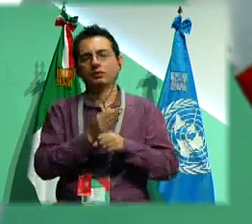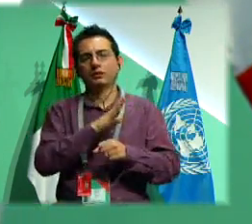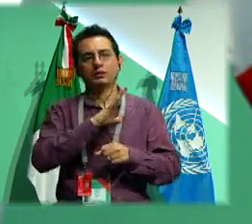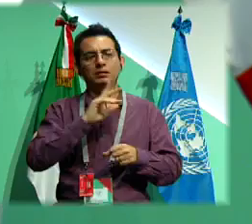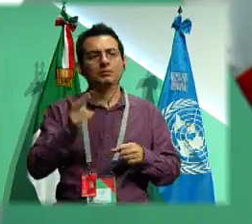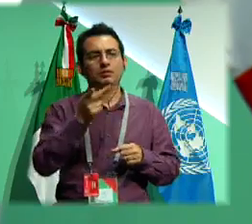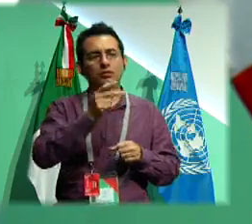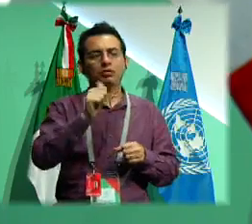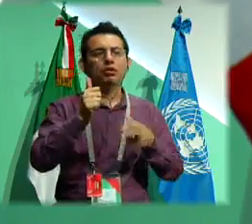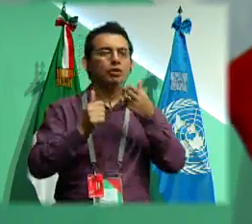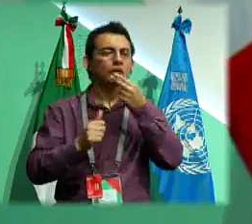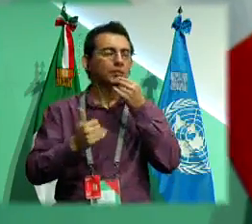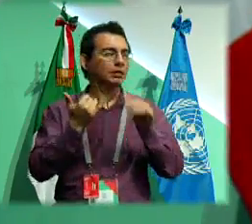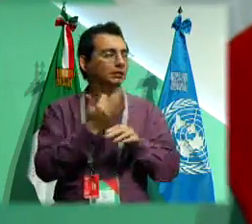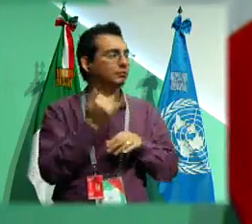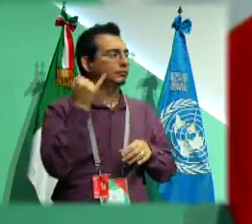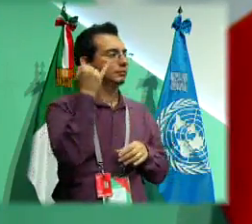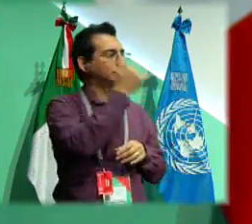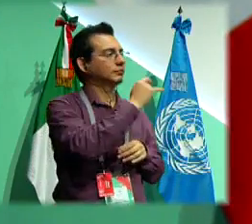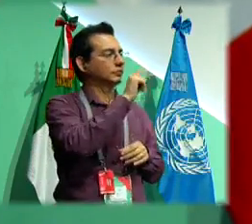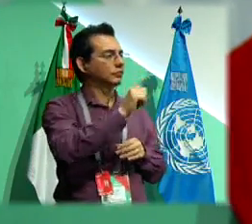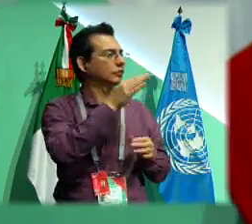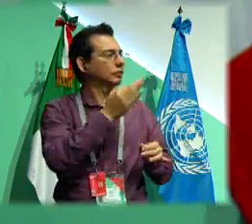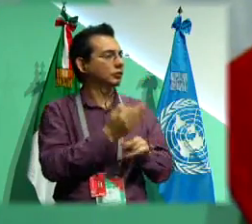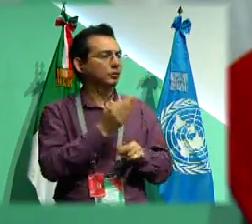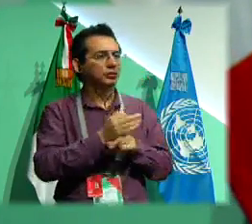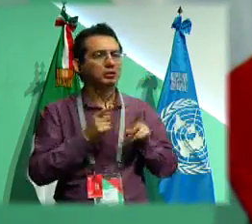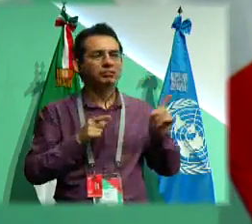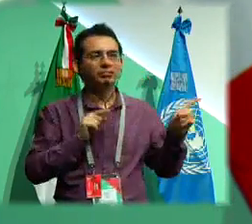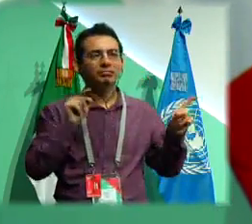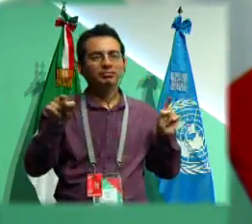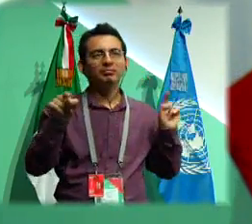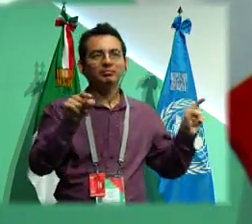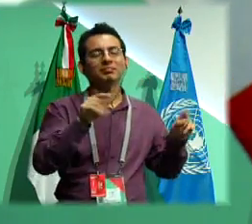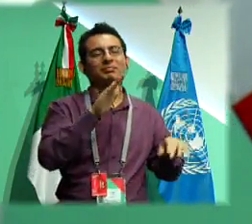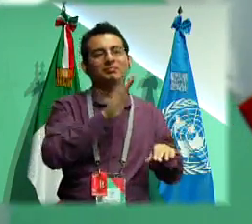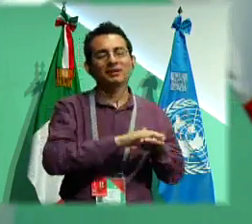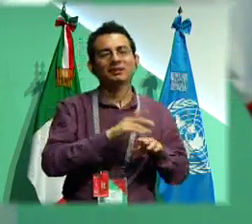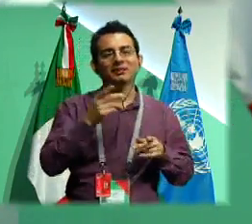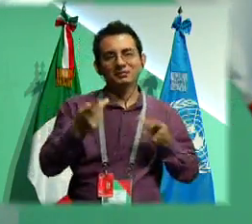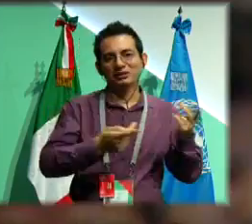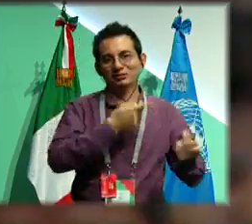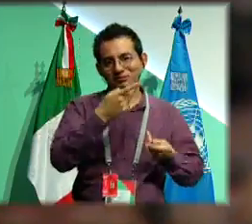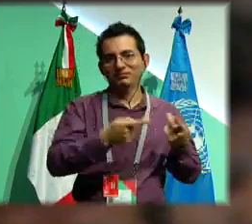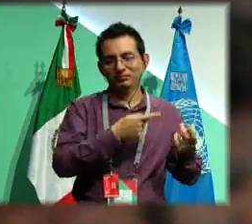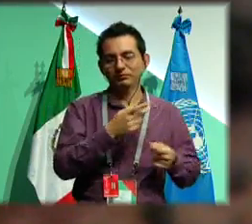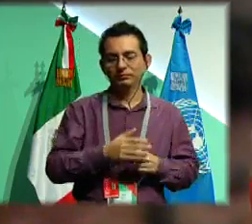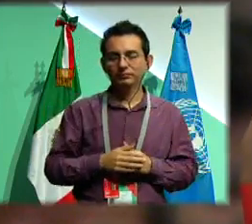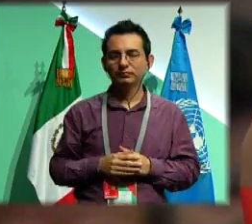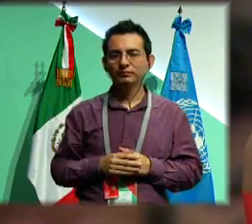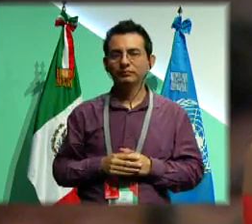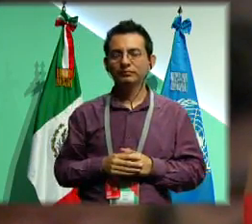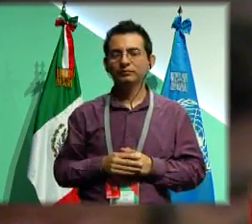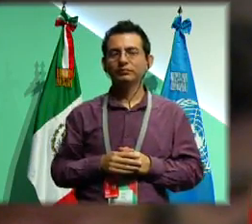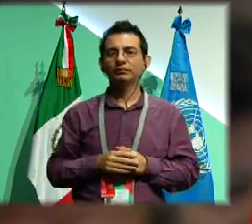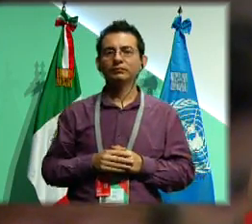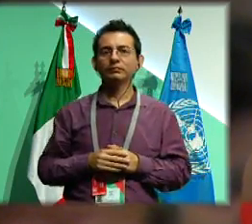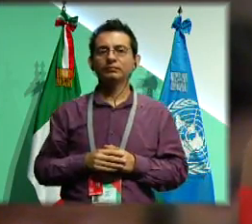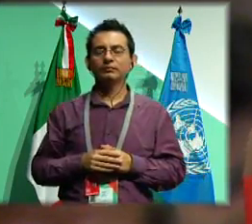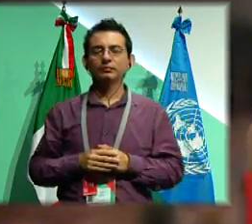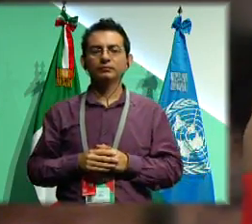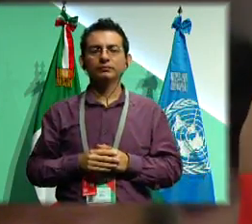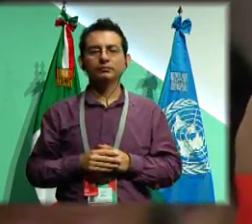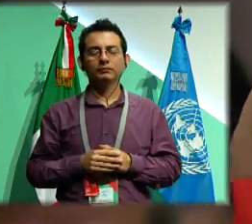Est-ce qu'on peut donner un micro à cette personne? Nous allons prendre plusieurs questions à la suite, les unes des autres.